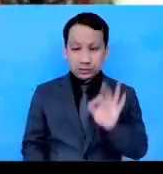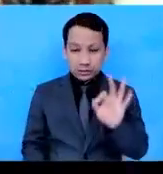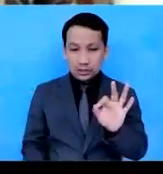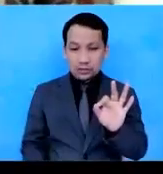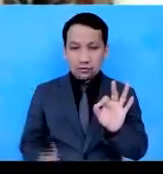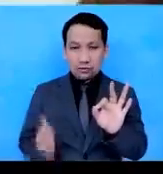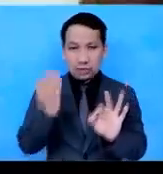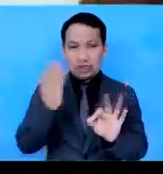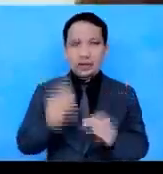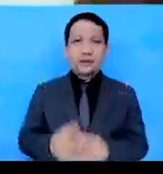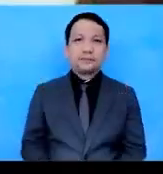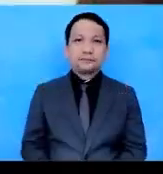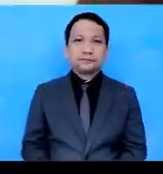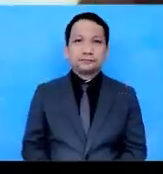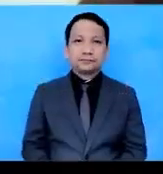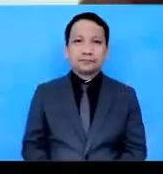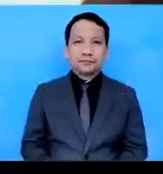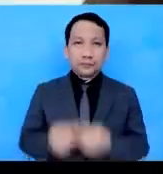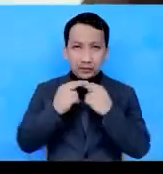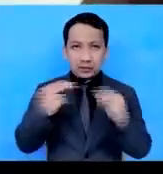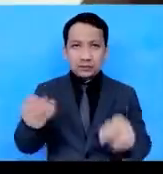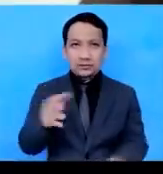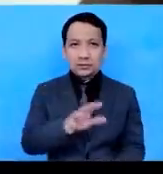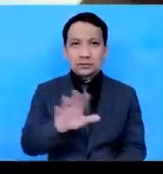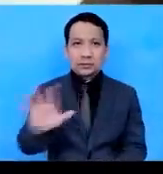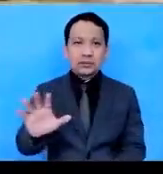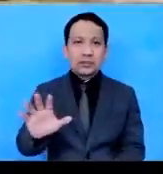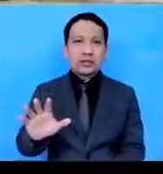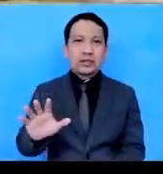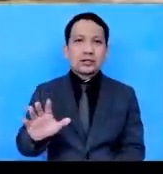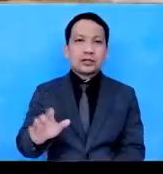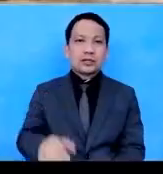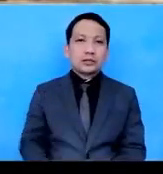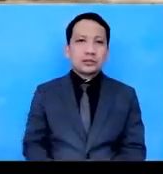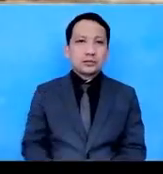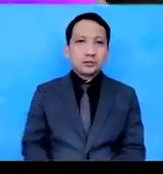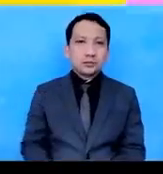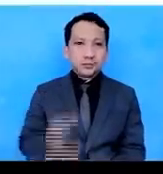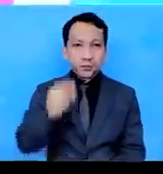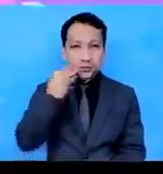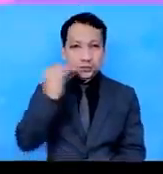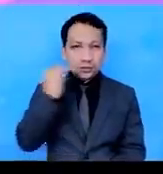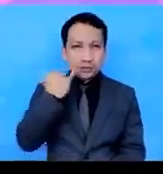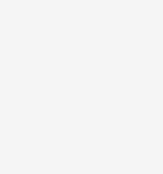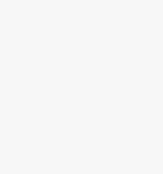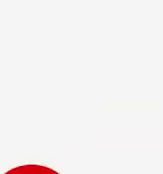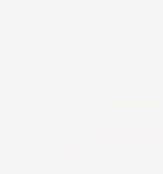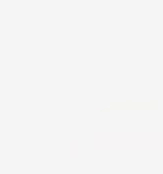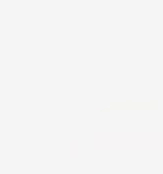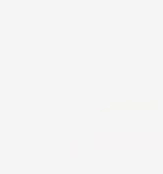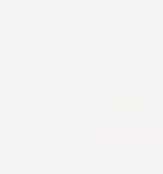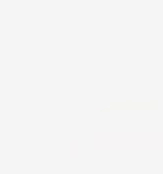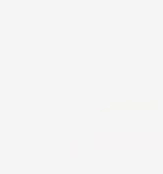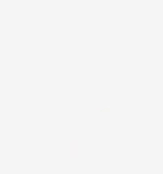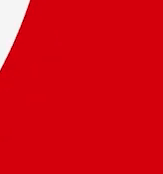ng umaga. Nagbabalita mula sa Frontline. MJ Marfori, News 5.